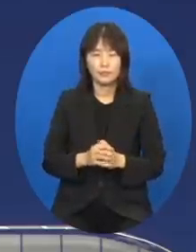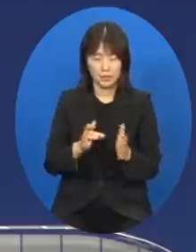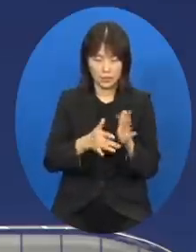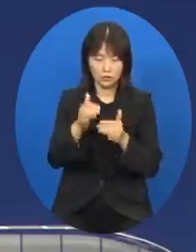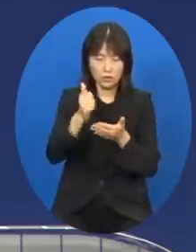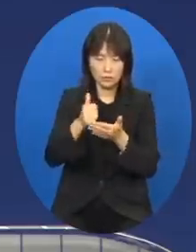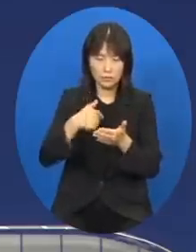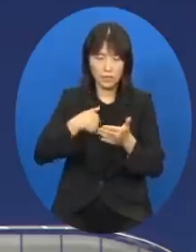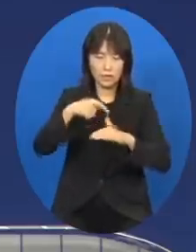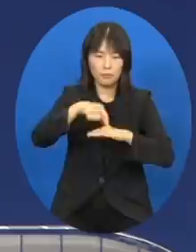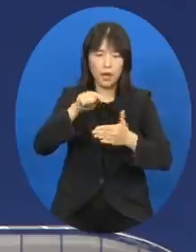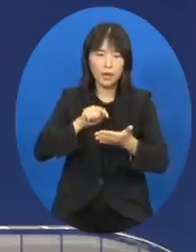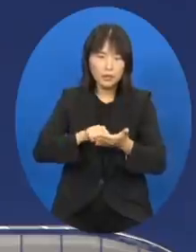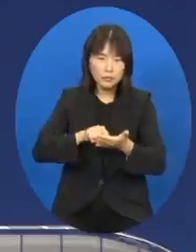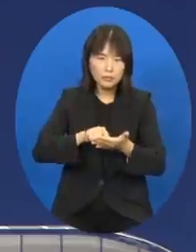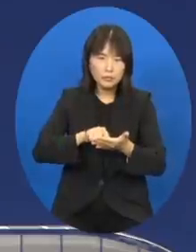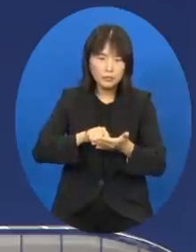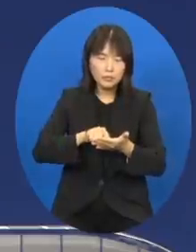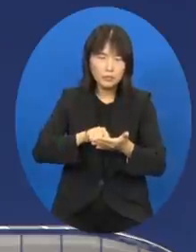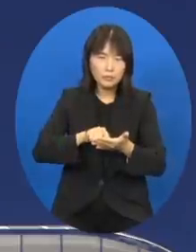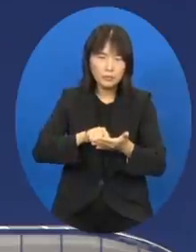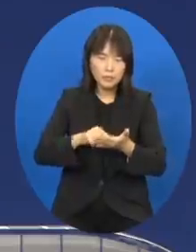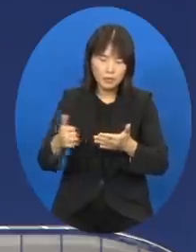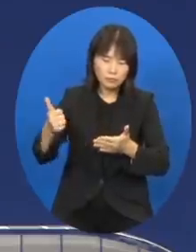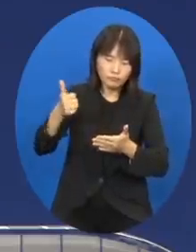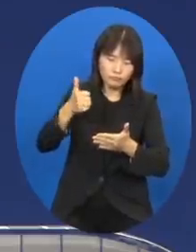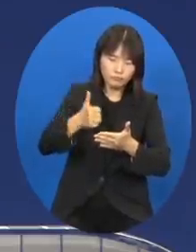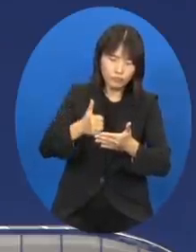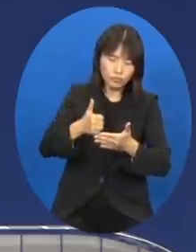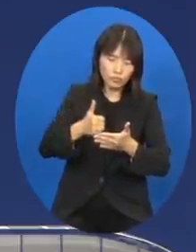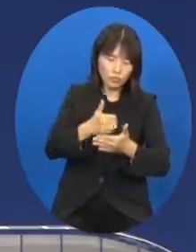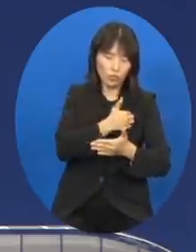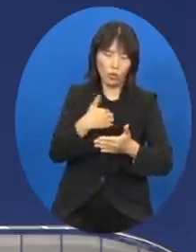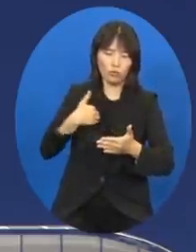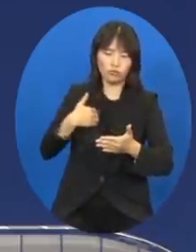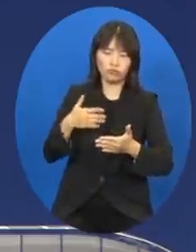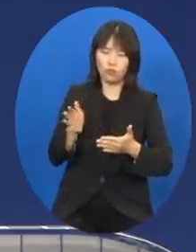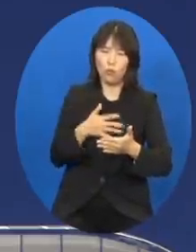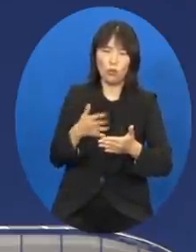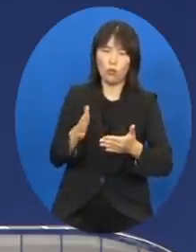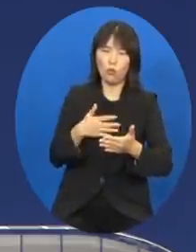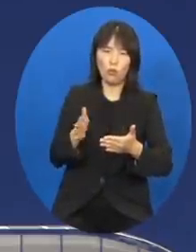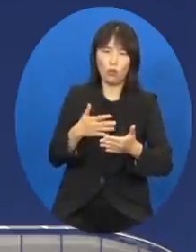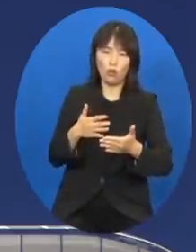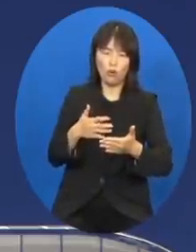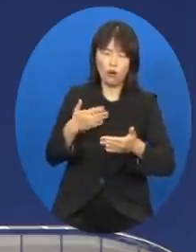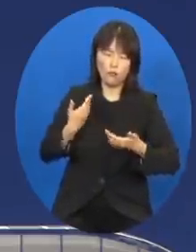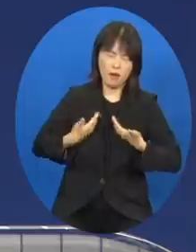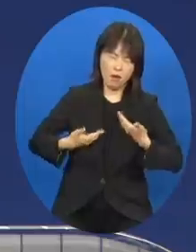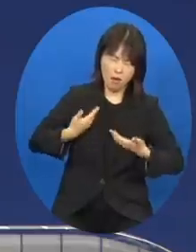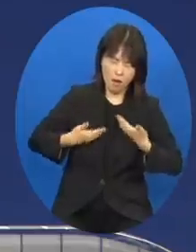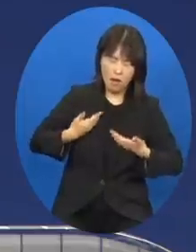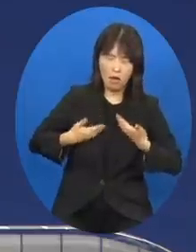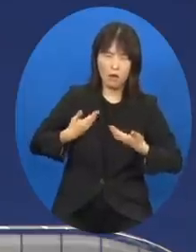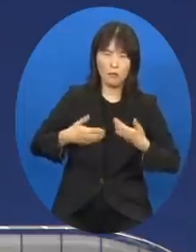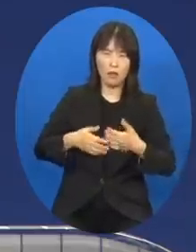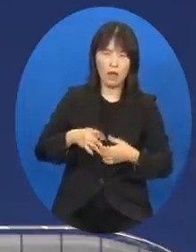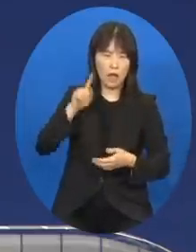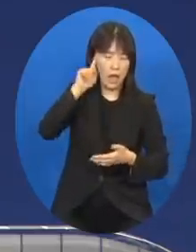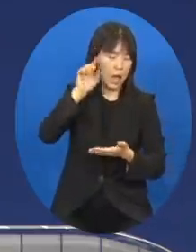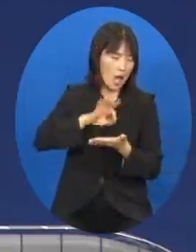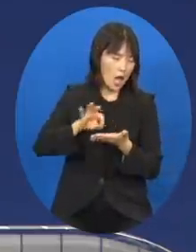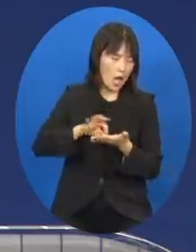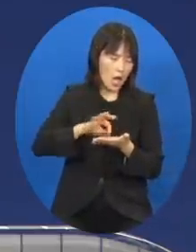예수님이 내 마음에 자리하실 여유가 없어요. 워낙 바쁘게 사니까. 신경 쓸 일도